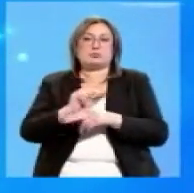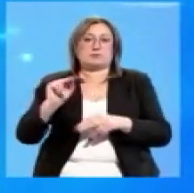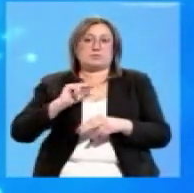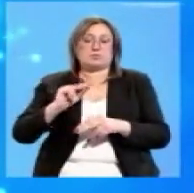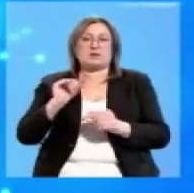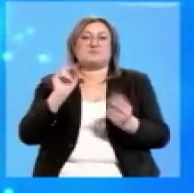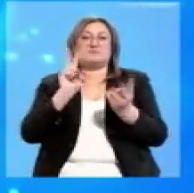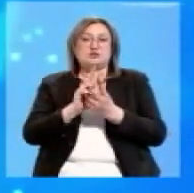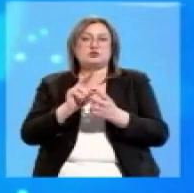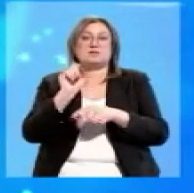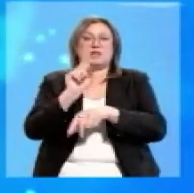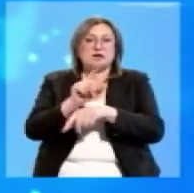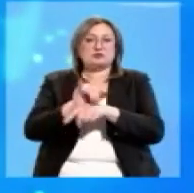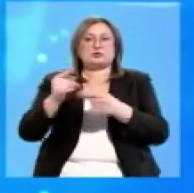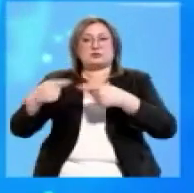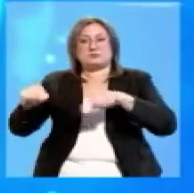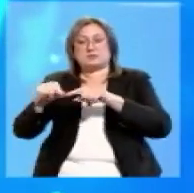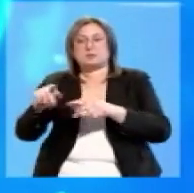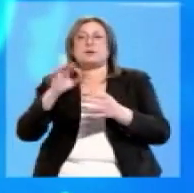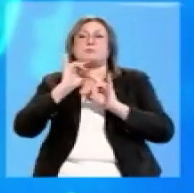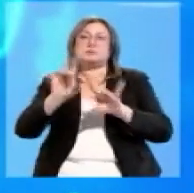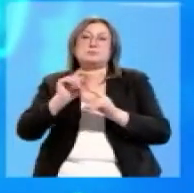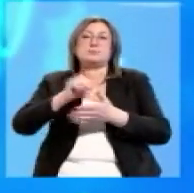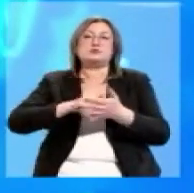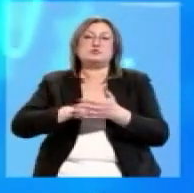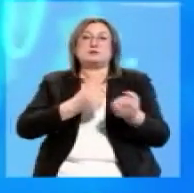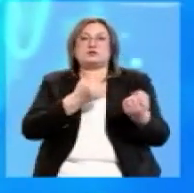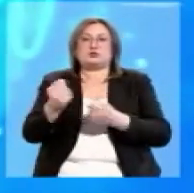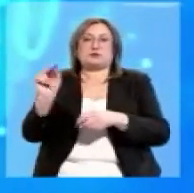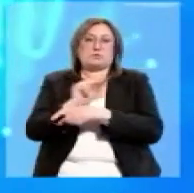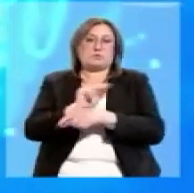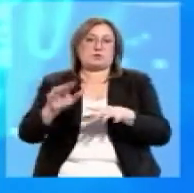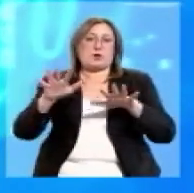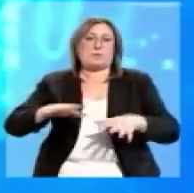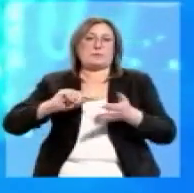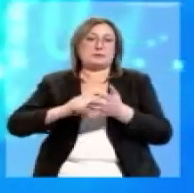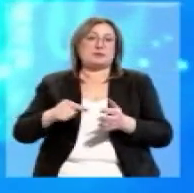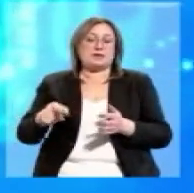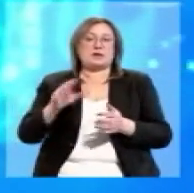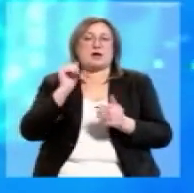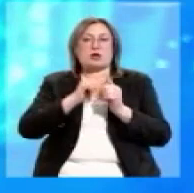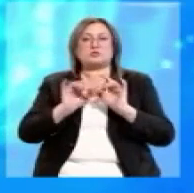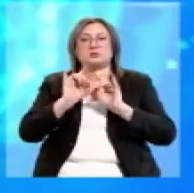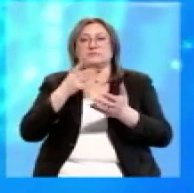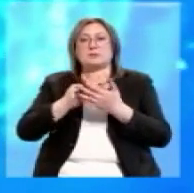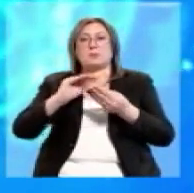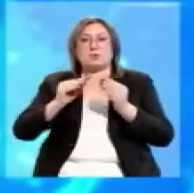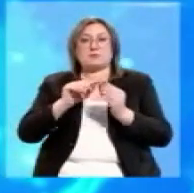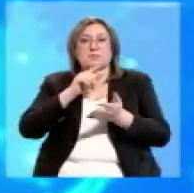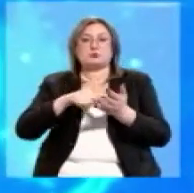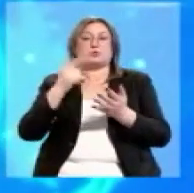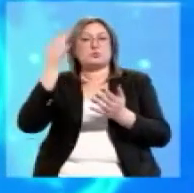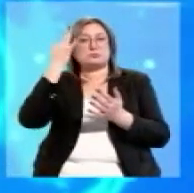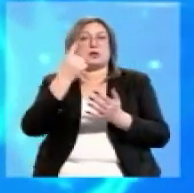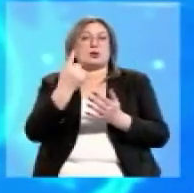встрече подрядчики и заказчики объясняли причины задержки реконструкции объекта. Каждый озвучил проблемные вопросы, но сошлись в одном